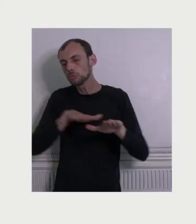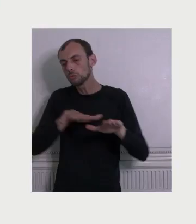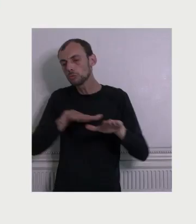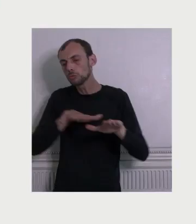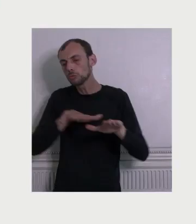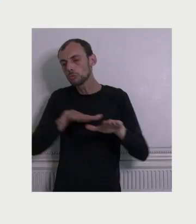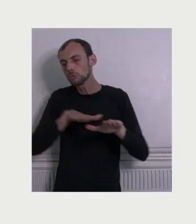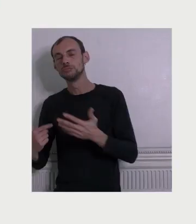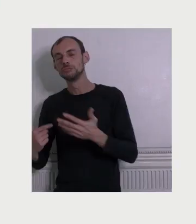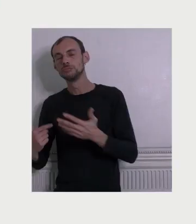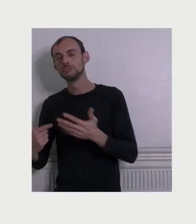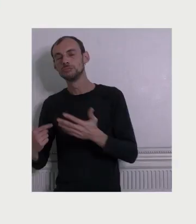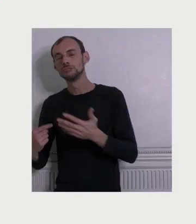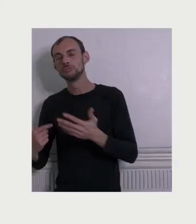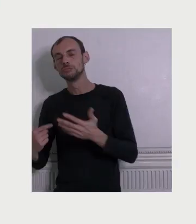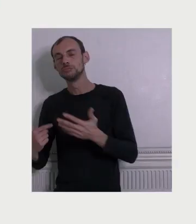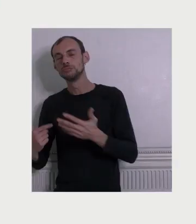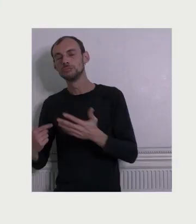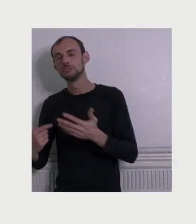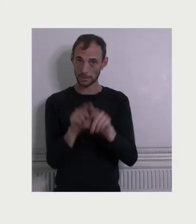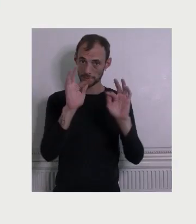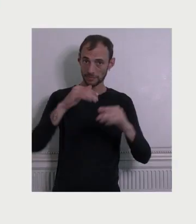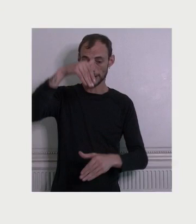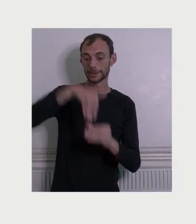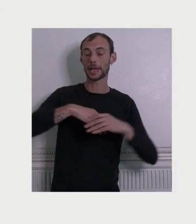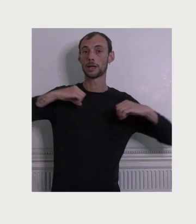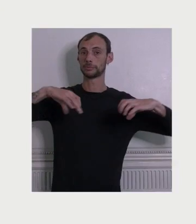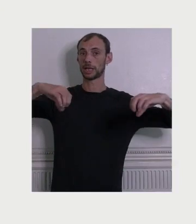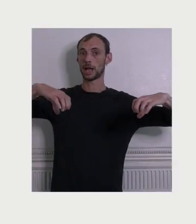énergétique qui ont été prises à table.